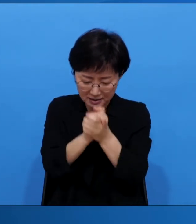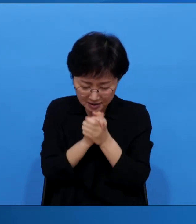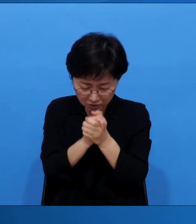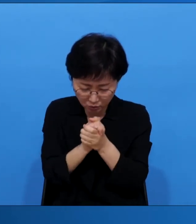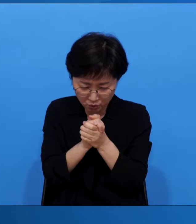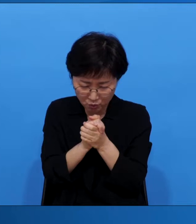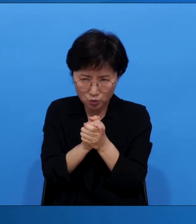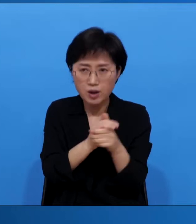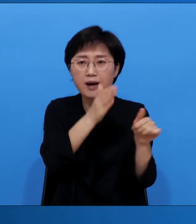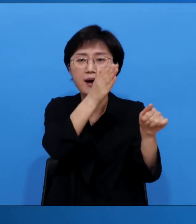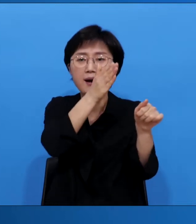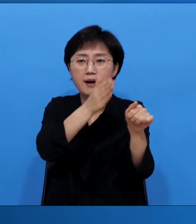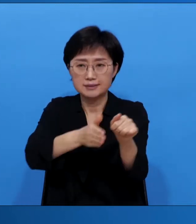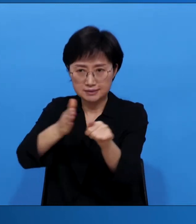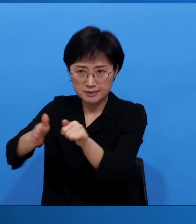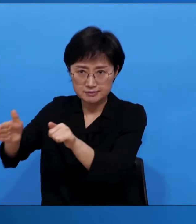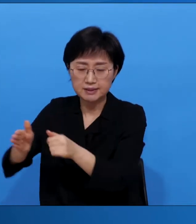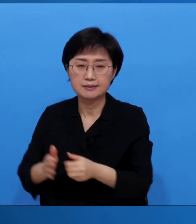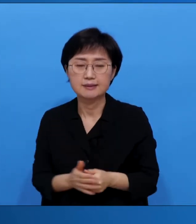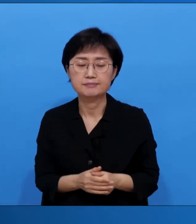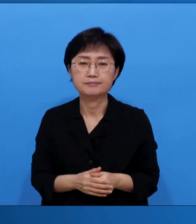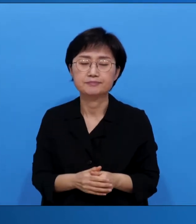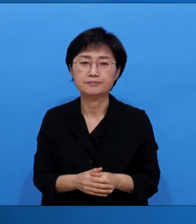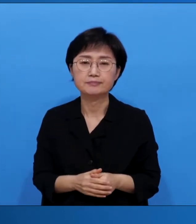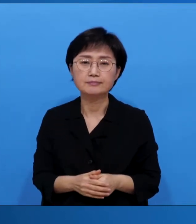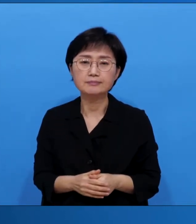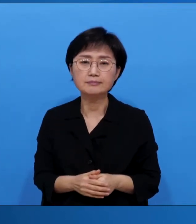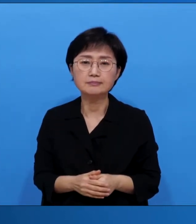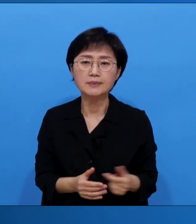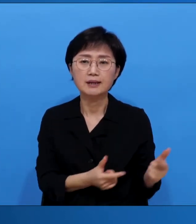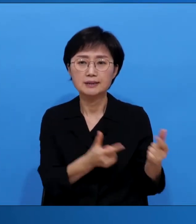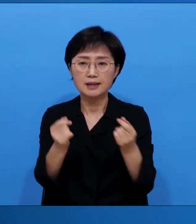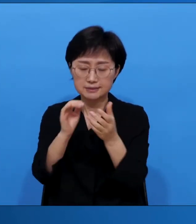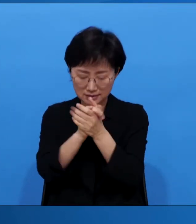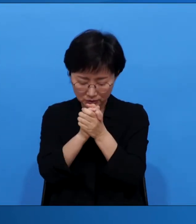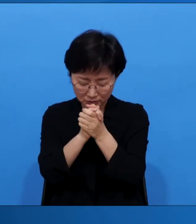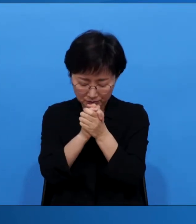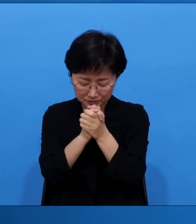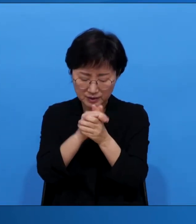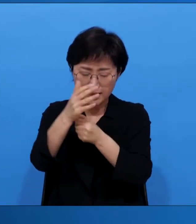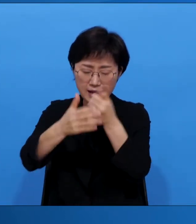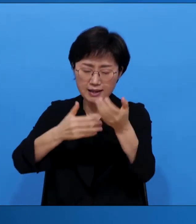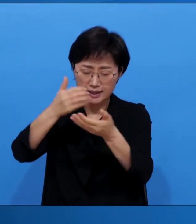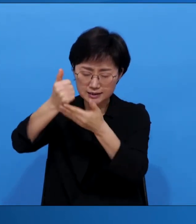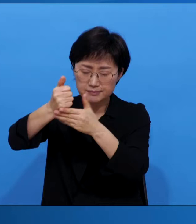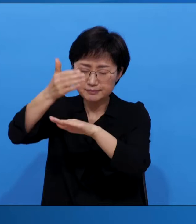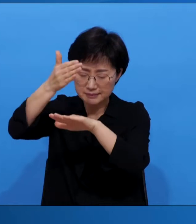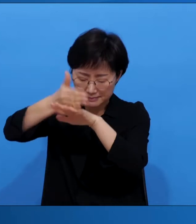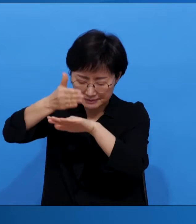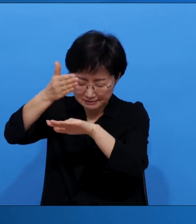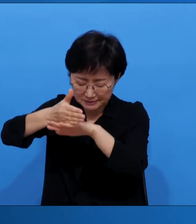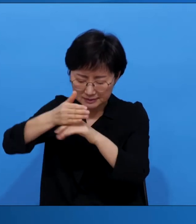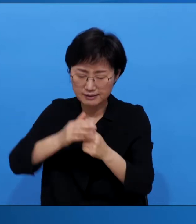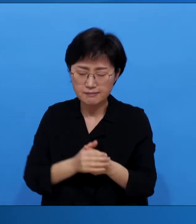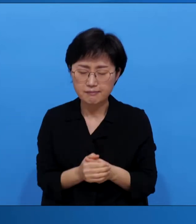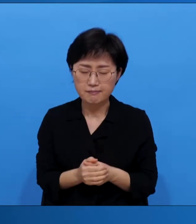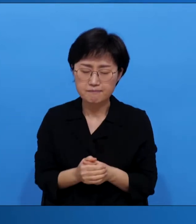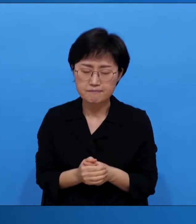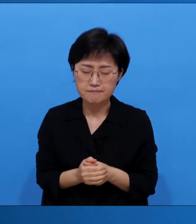that this week, today, starting today, you may begin with this blessing. 기도하겠습니다. Let us pray. 하나님 감사드립니다. God, we thank